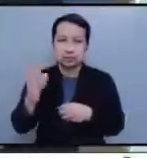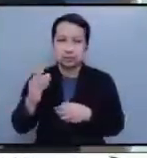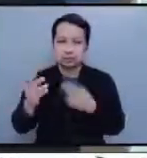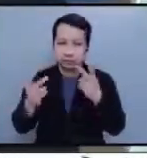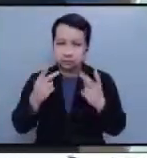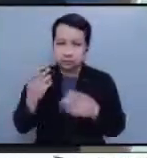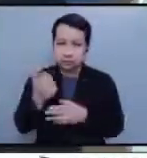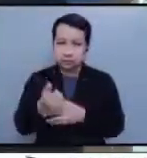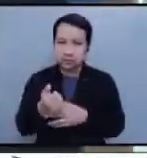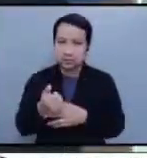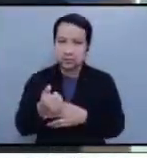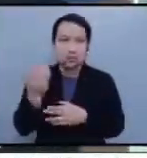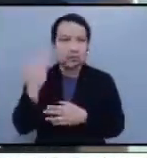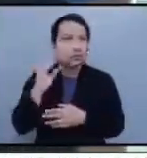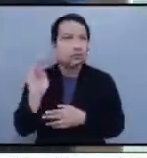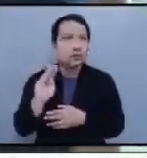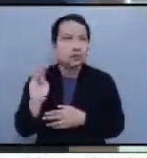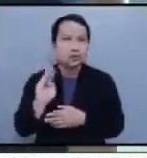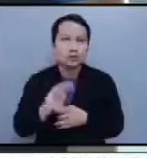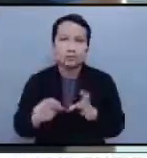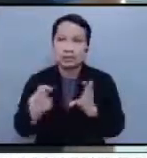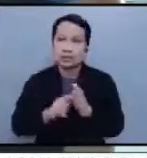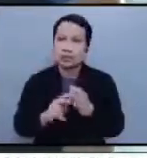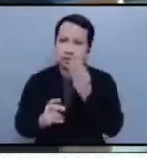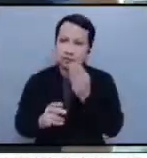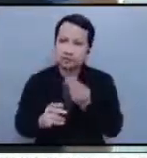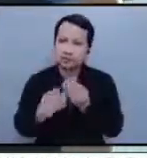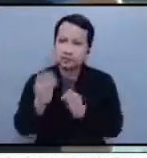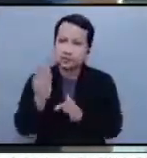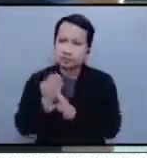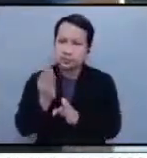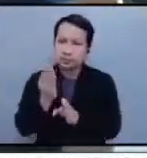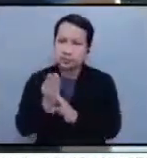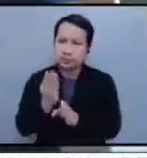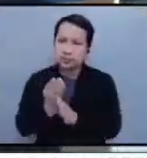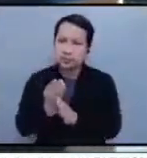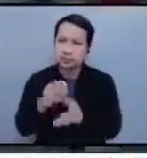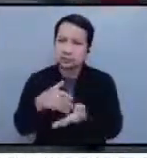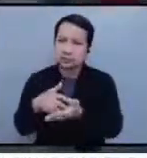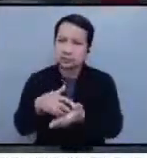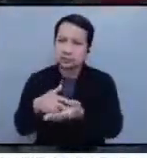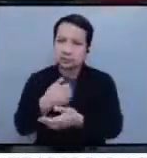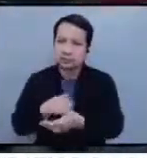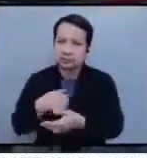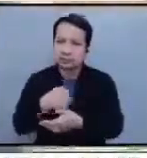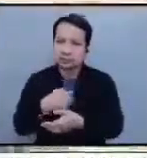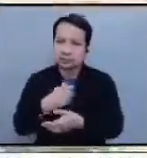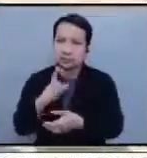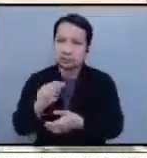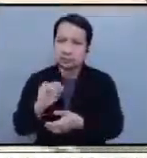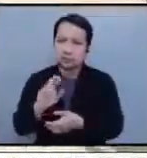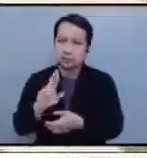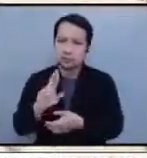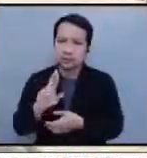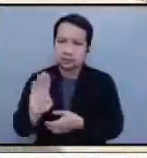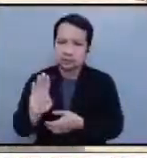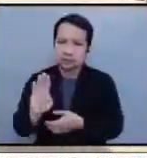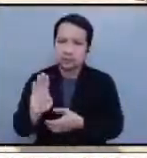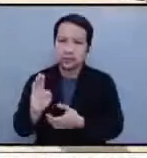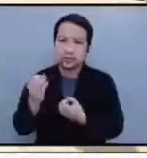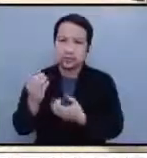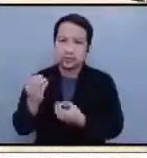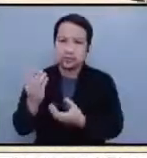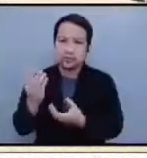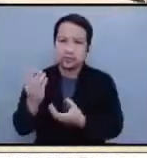noong Lunes ay kaunti yung mga bus at humingi nga ng paumanhin ng LTFRB patungkol nga dito at kaya na maraming mga